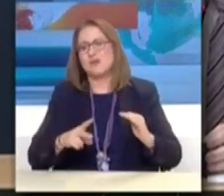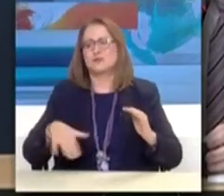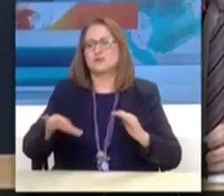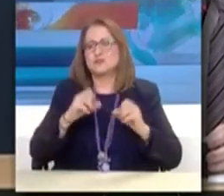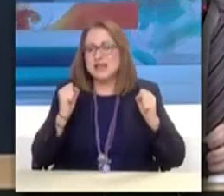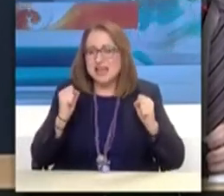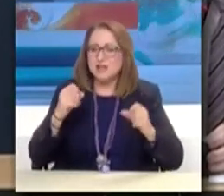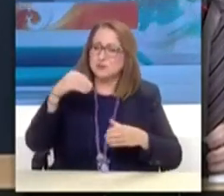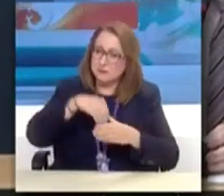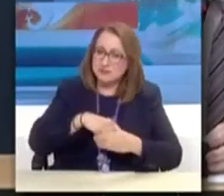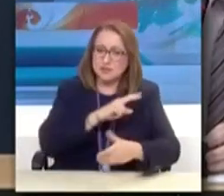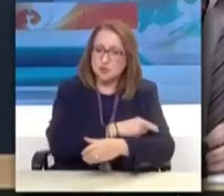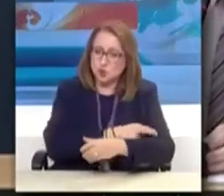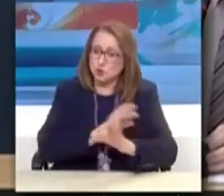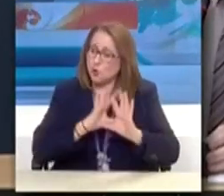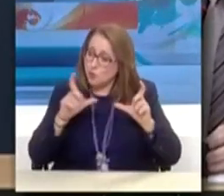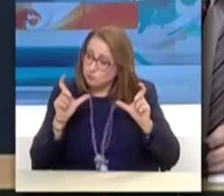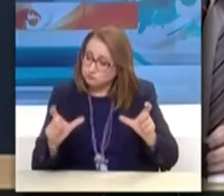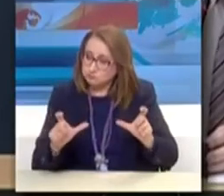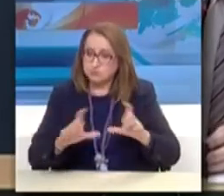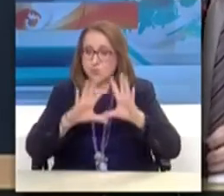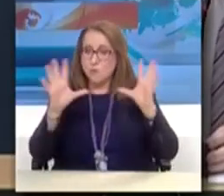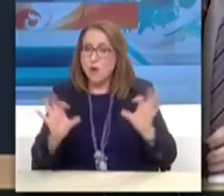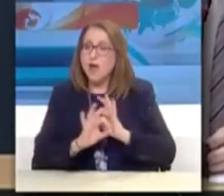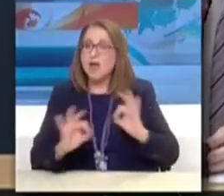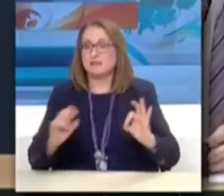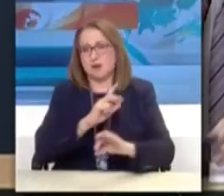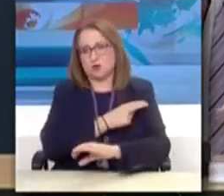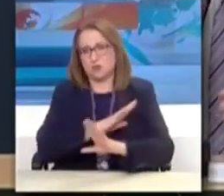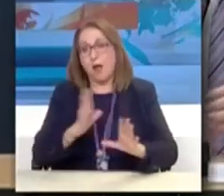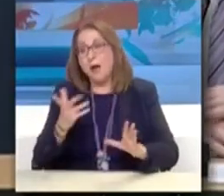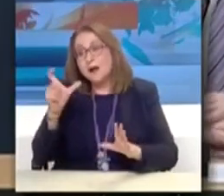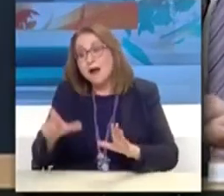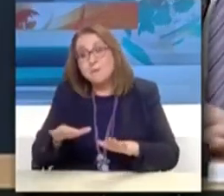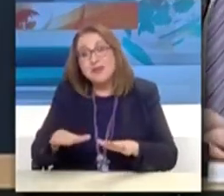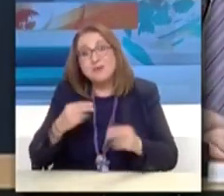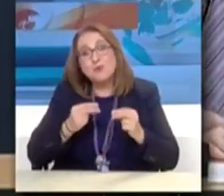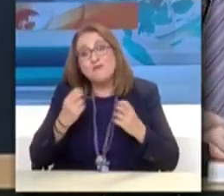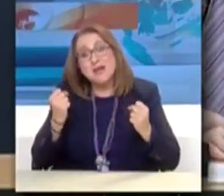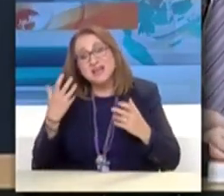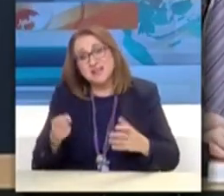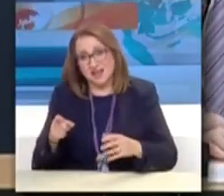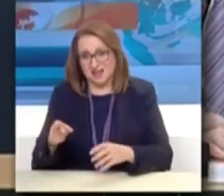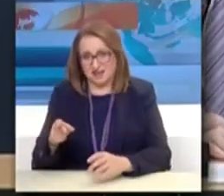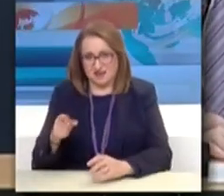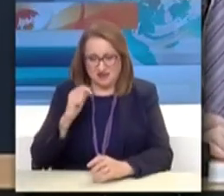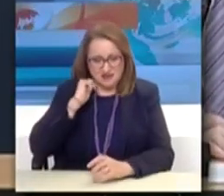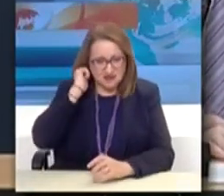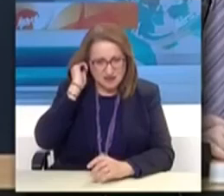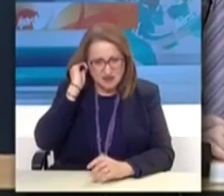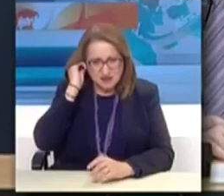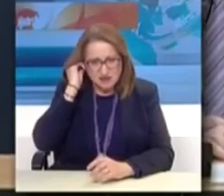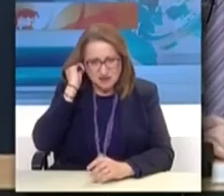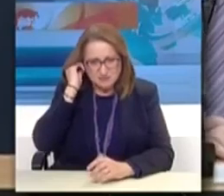χώρο και έχει γίνει η κατάλληλη πρόβλεψη. Δεν ξέρω ο υφυπουργός αν θέλει να πει κάτι γι' αυτό. Κύριε Παπακουστοπούλου.